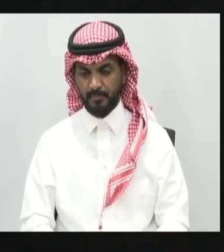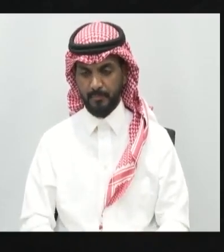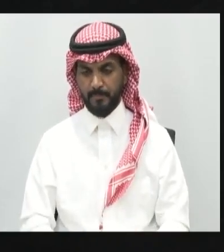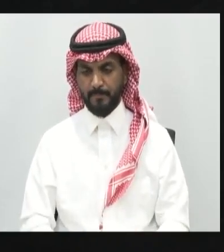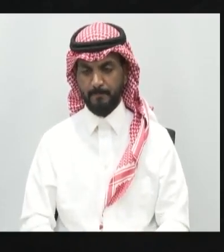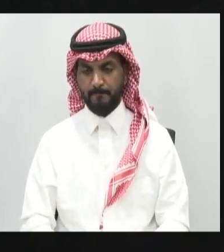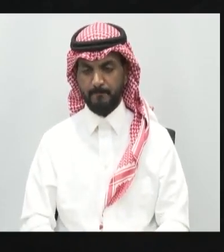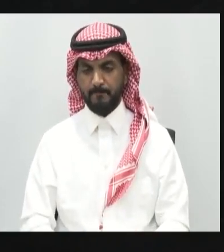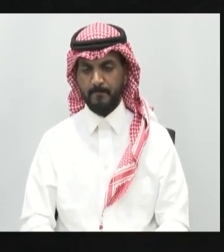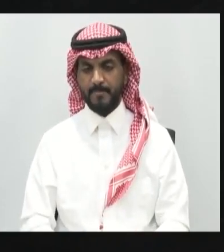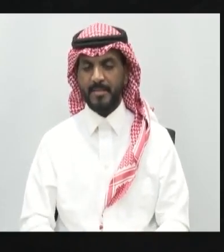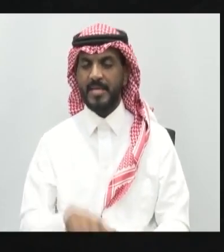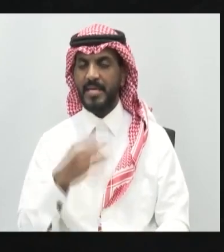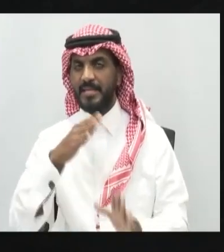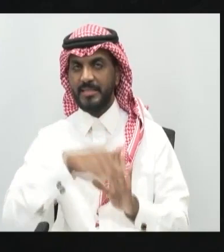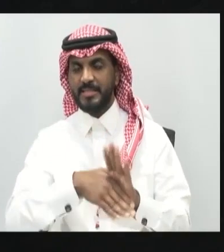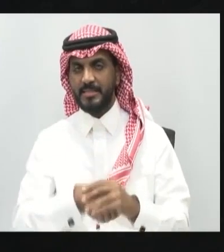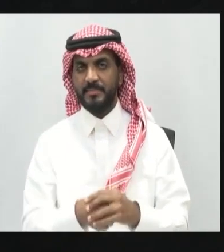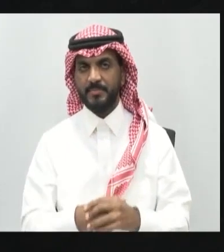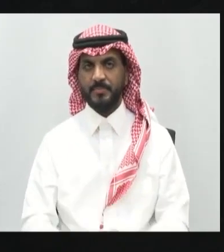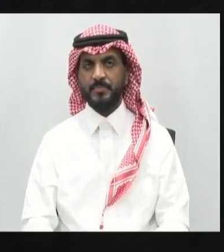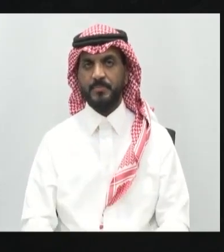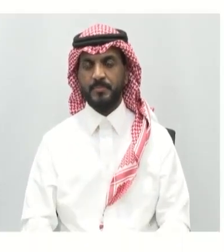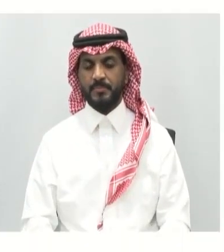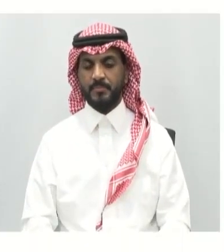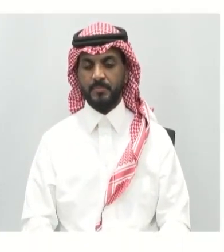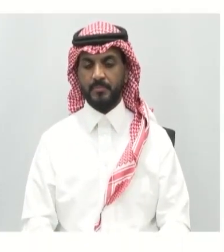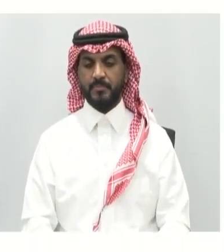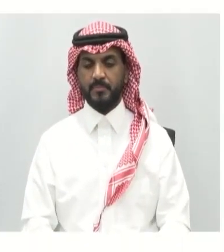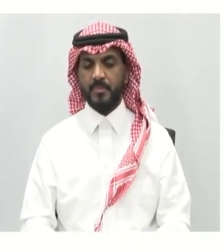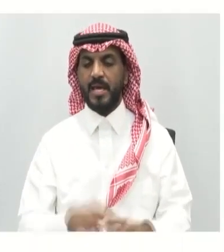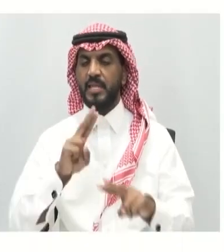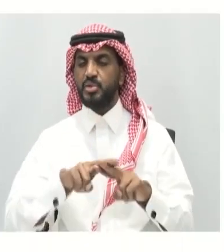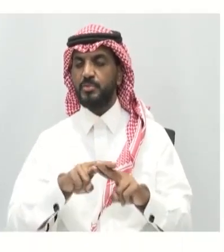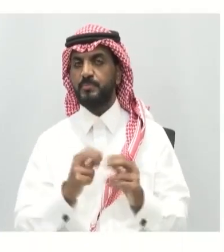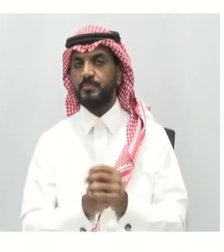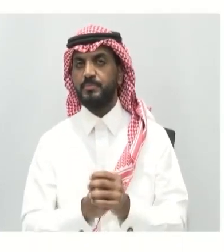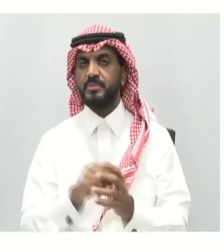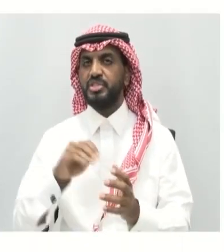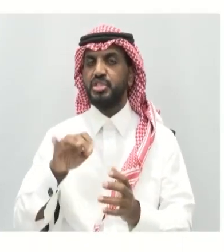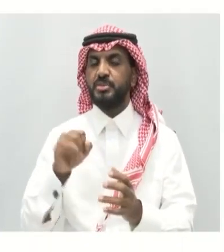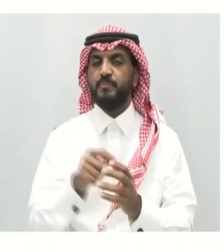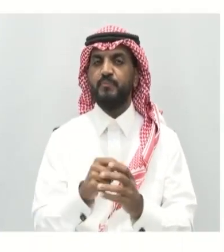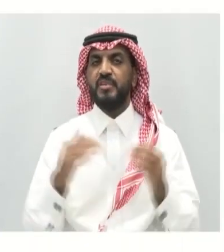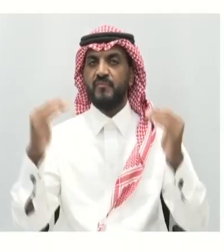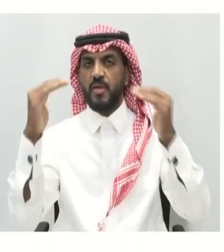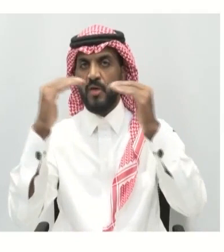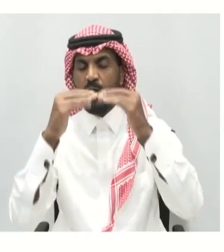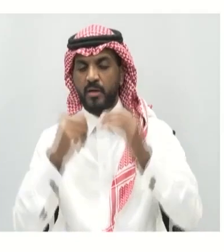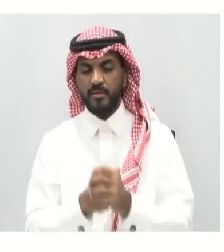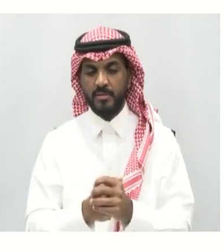نشوف مع بعض قراءه النص يلا نقرا النص مع بعض النجم جسم في الفضاء